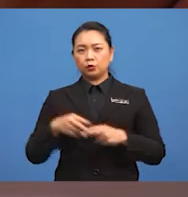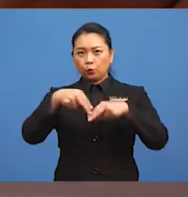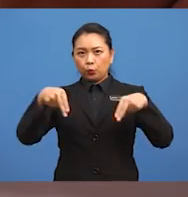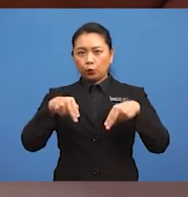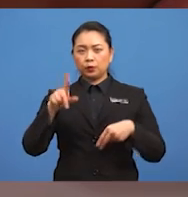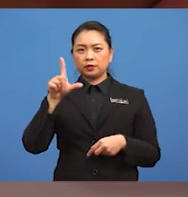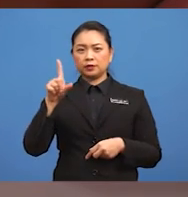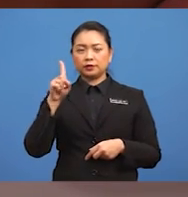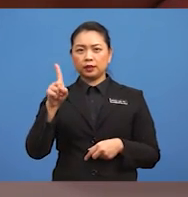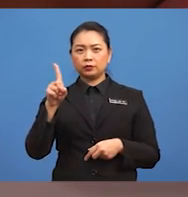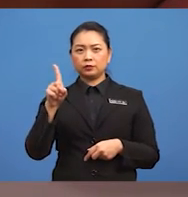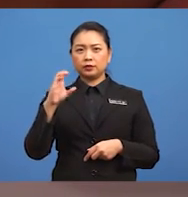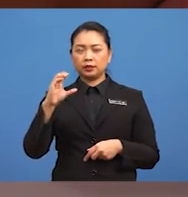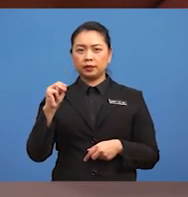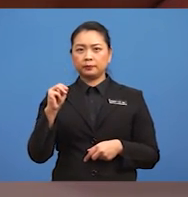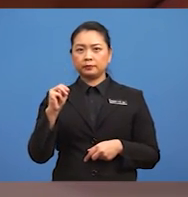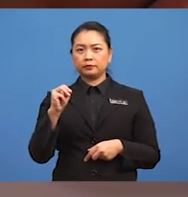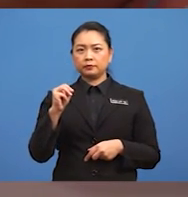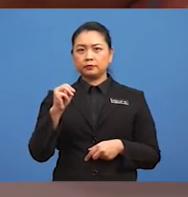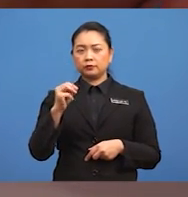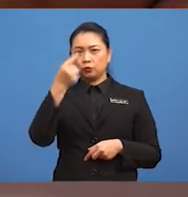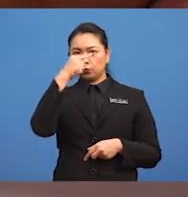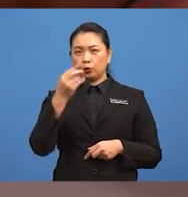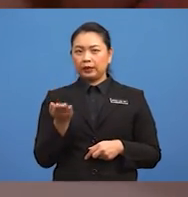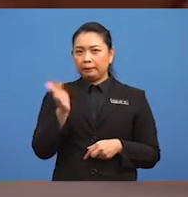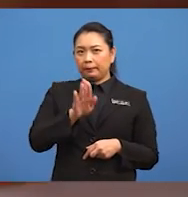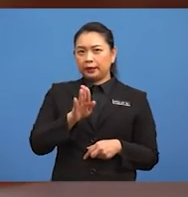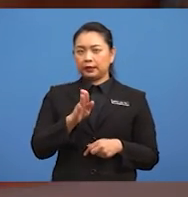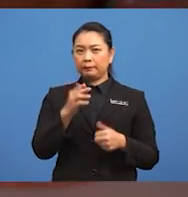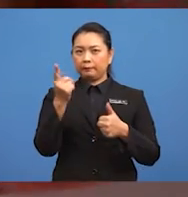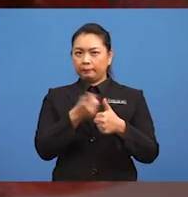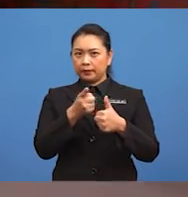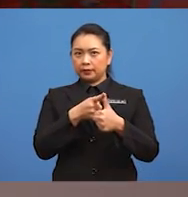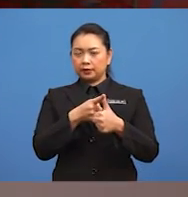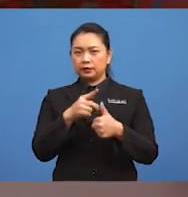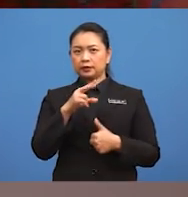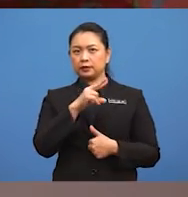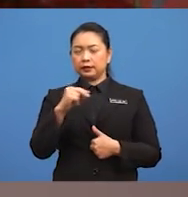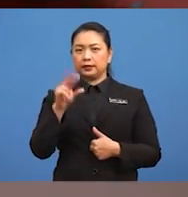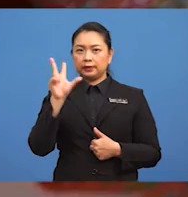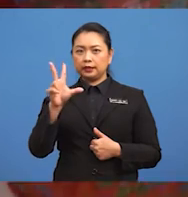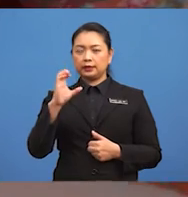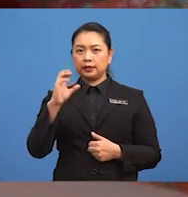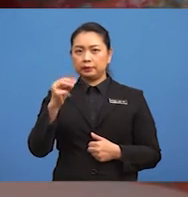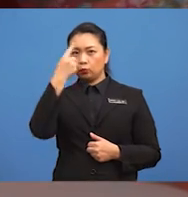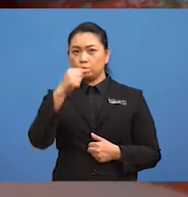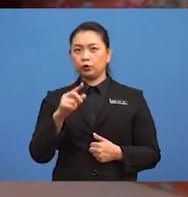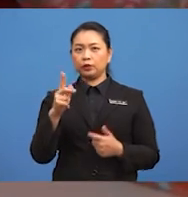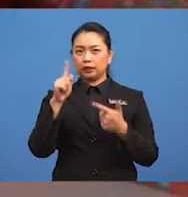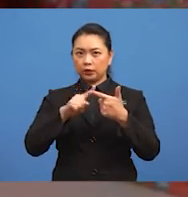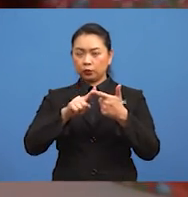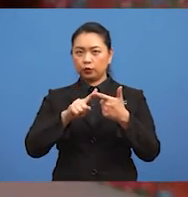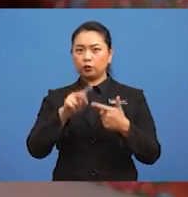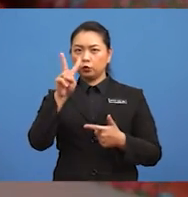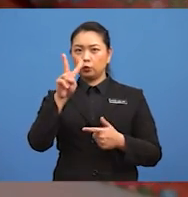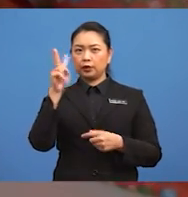ukuran 1+3, iaitu 1 cm untuk lipatan pertama dan 3 cm untuk lipatan yang